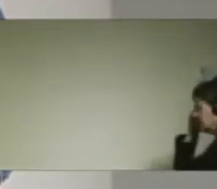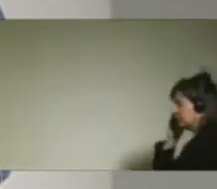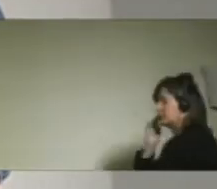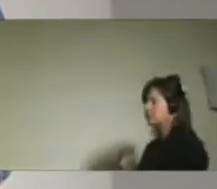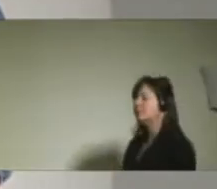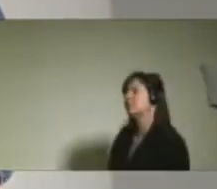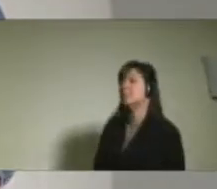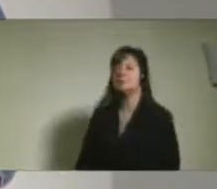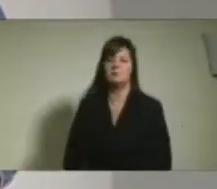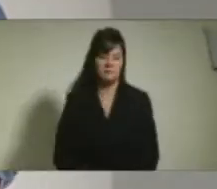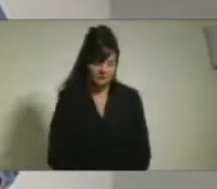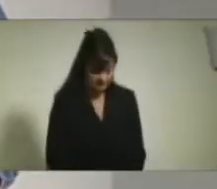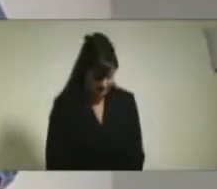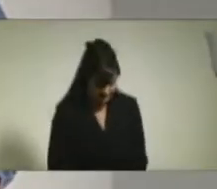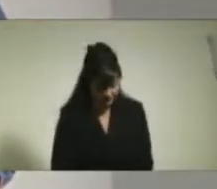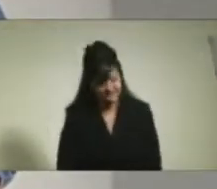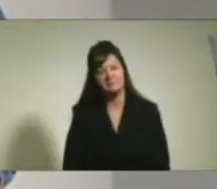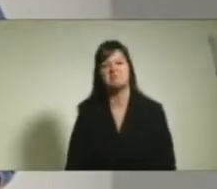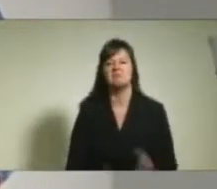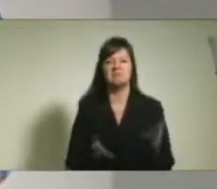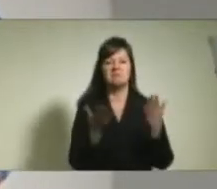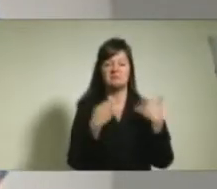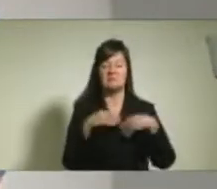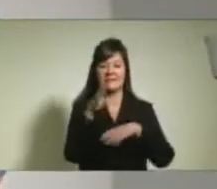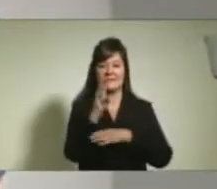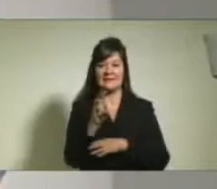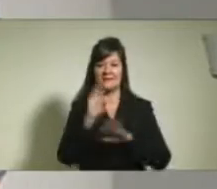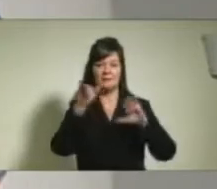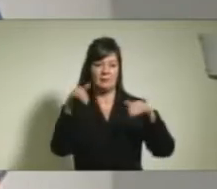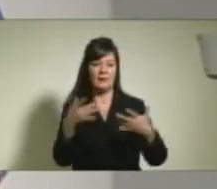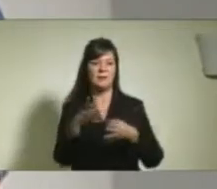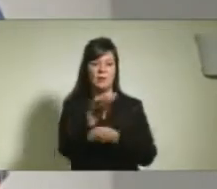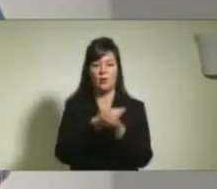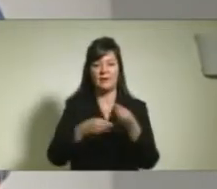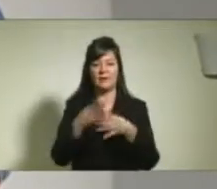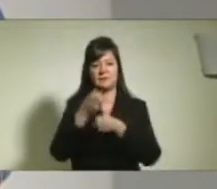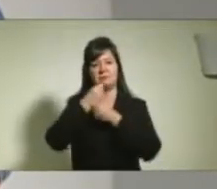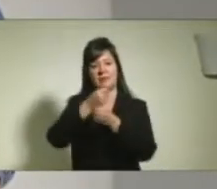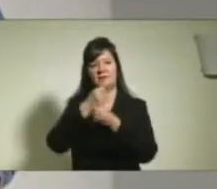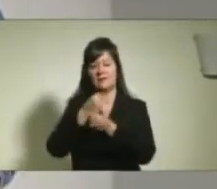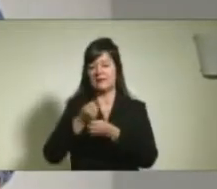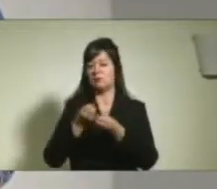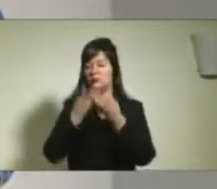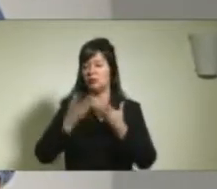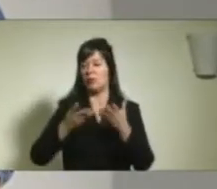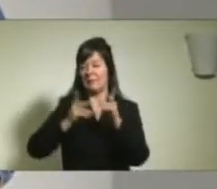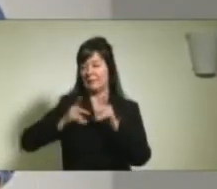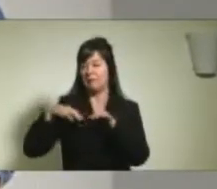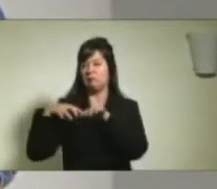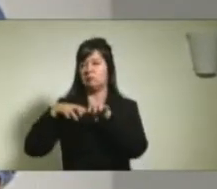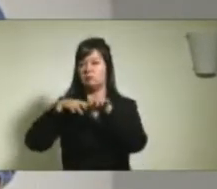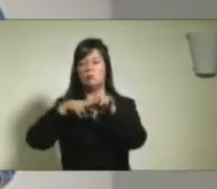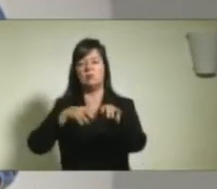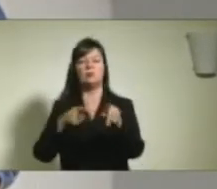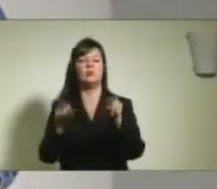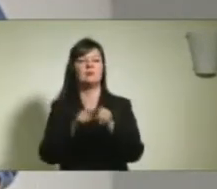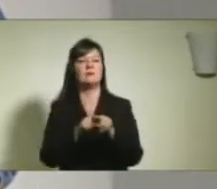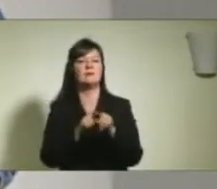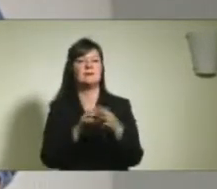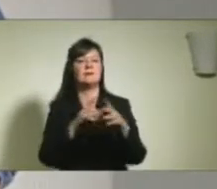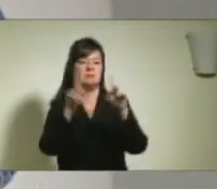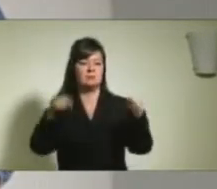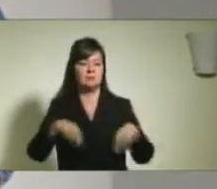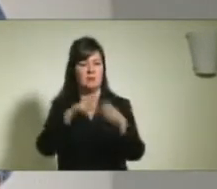allons organiser une plus grande manif et lors de cette manif, nous allons lancer une pétition. Et nous allons